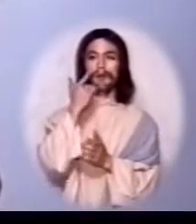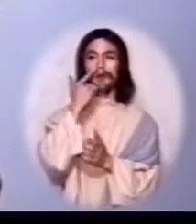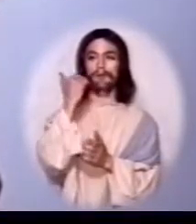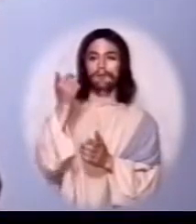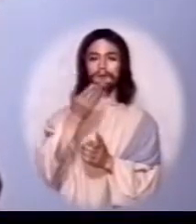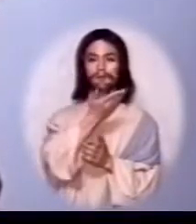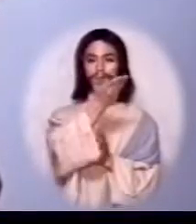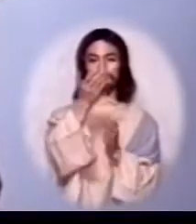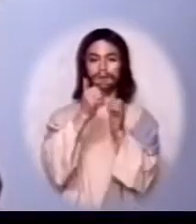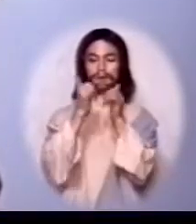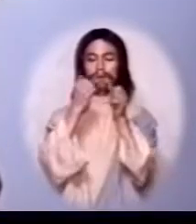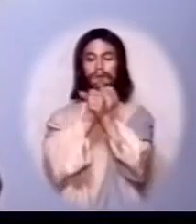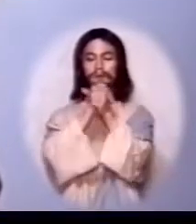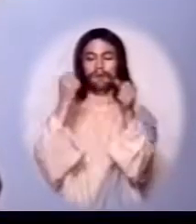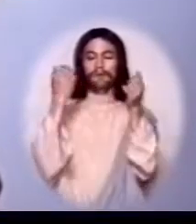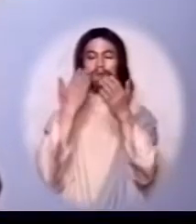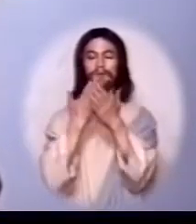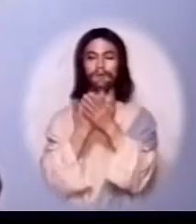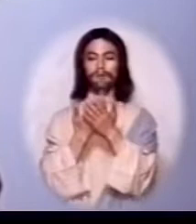아버지, 저들을 용서하소서.